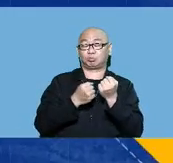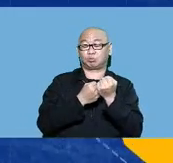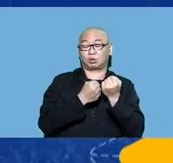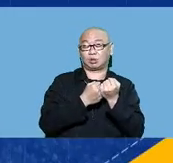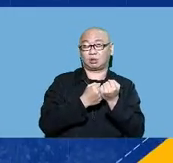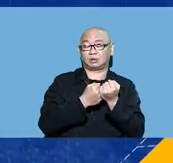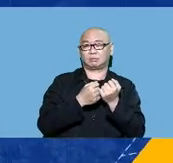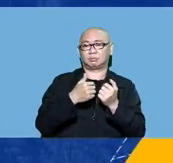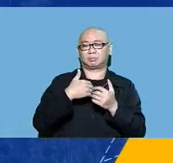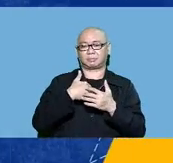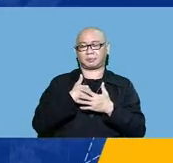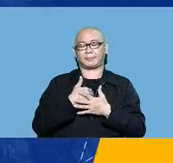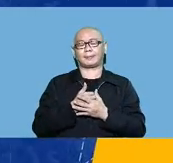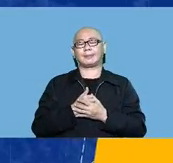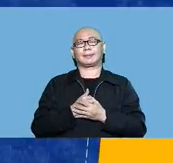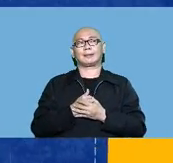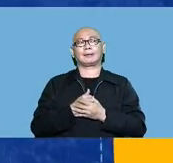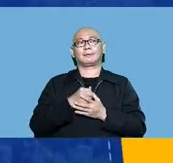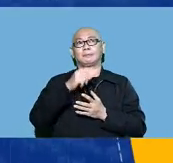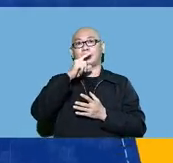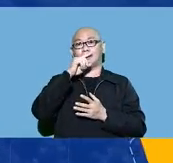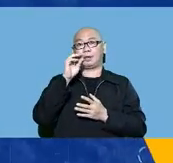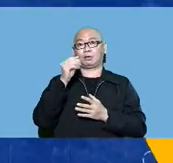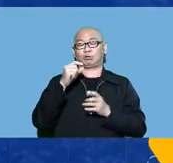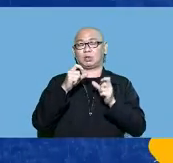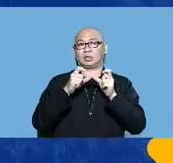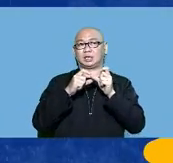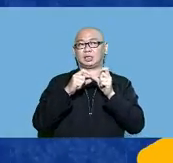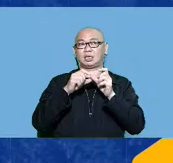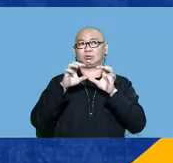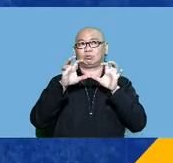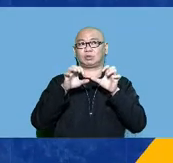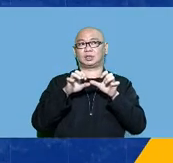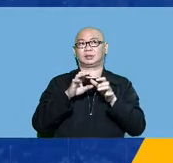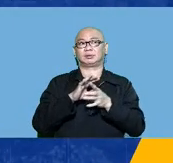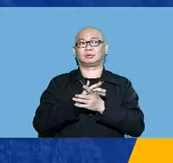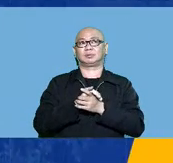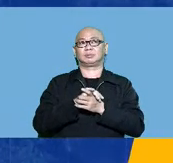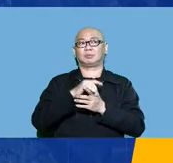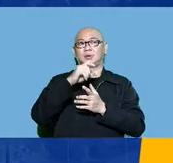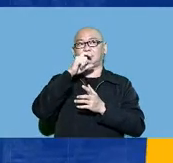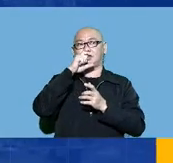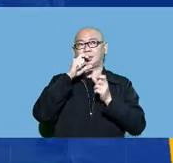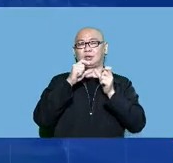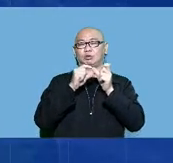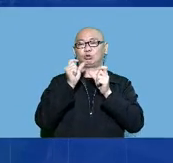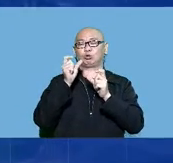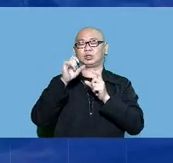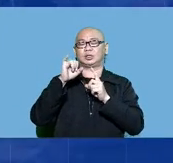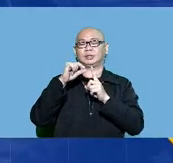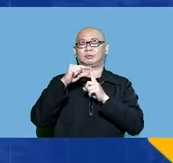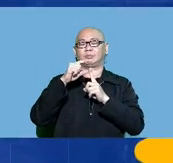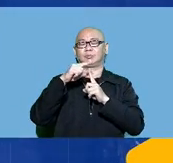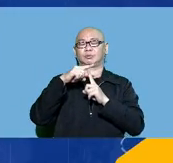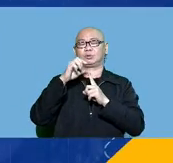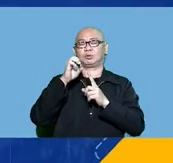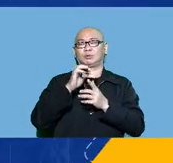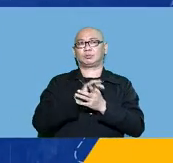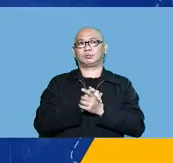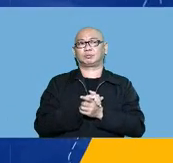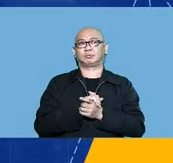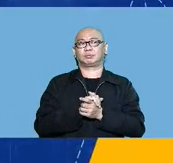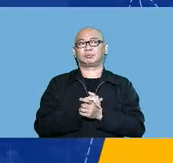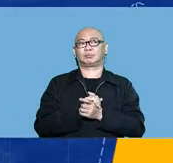kepada saya. Lalu Bapak Ketua Senat UNES, Dr. Sucipto, MTMPA, IPM. Kemudian Sekretaris